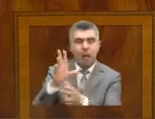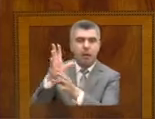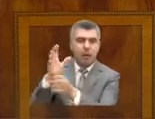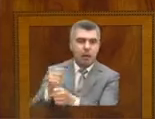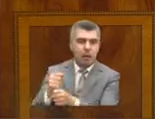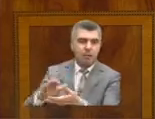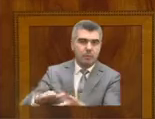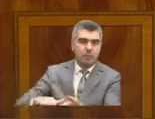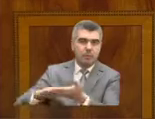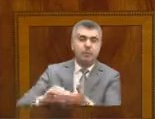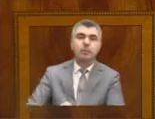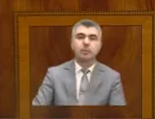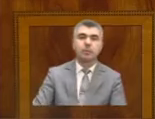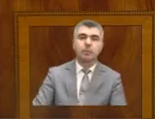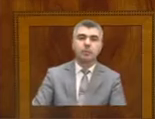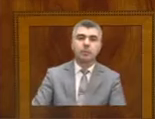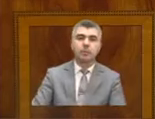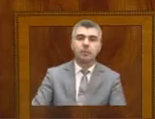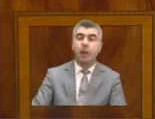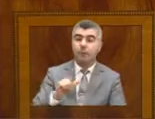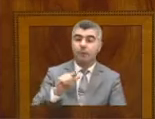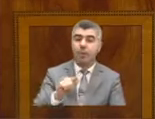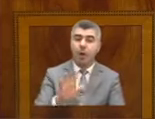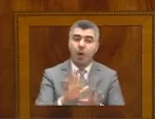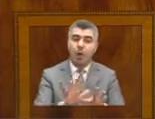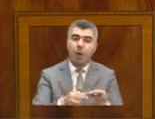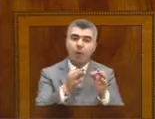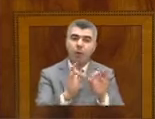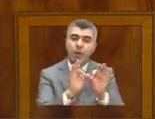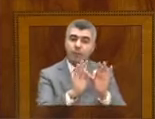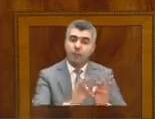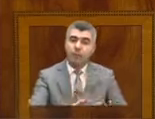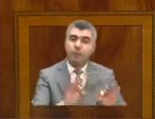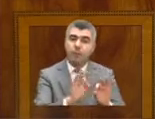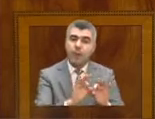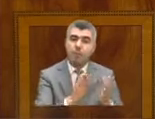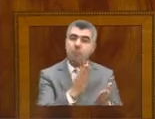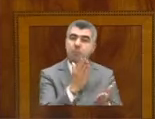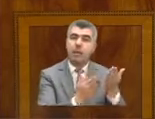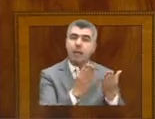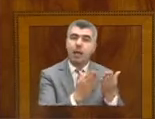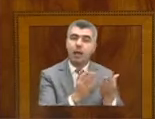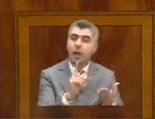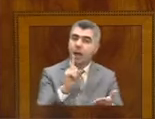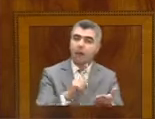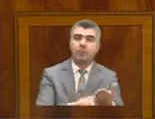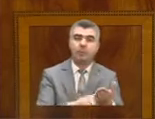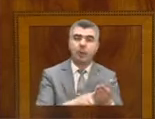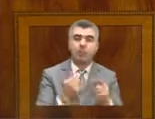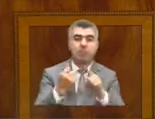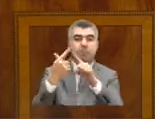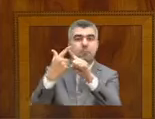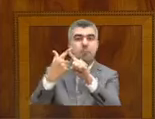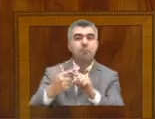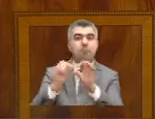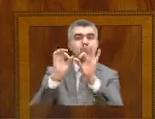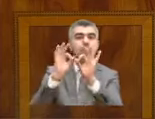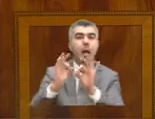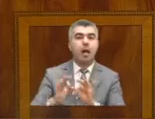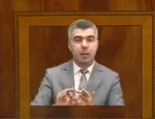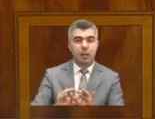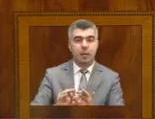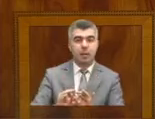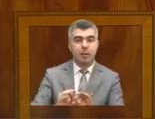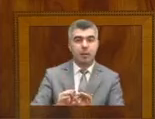الله لا يمكن أن يتحقق دون الحفاظ على توازنات ماليتنا العمومية وتعزيز